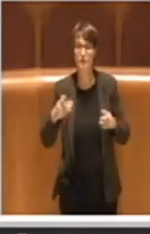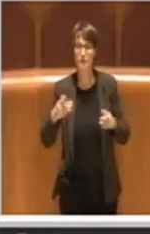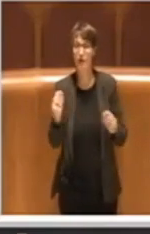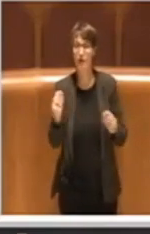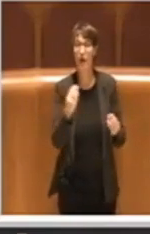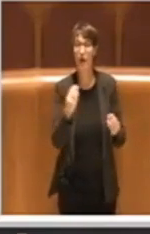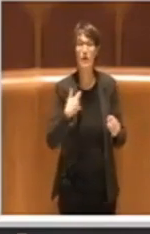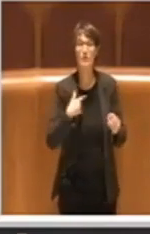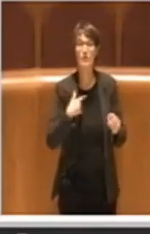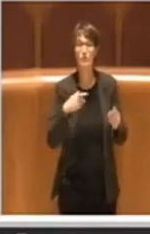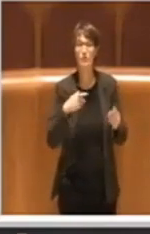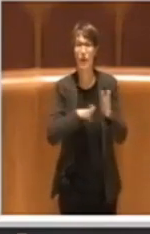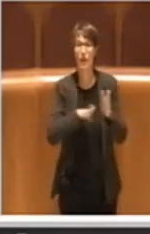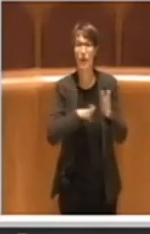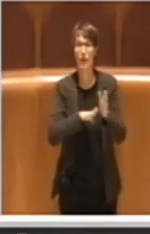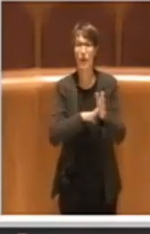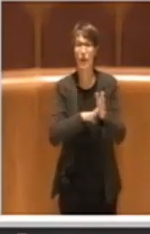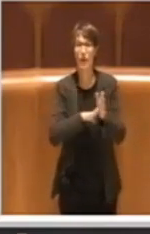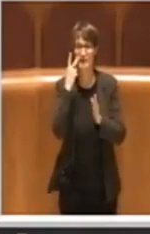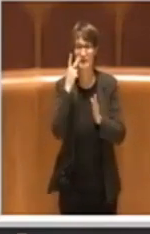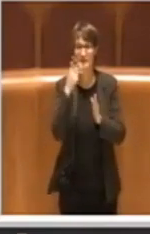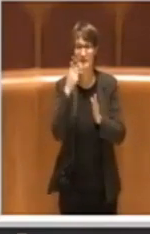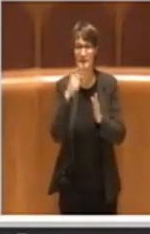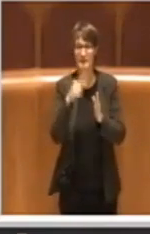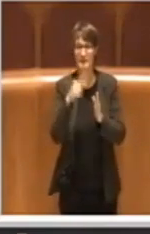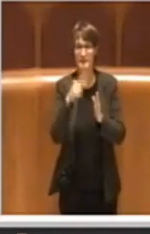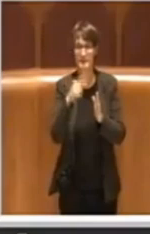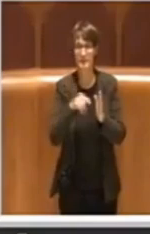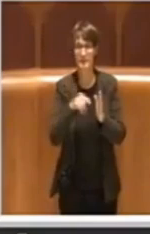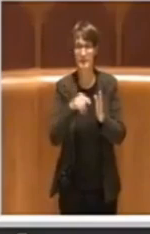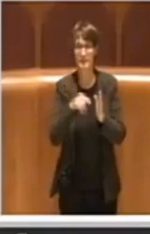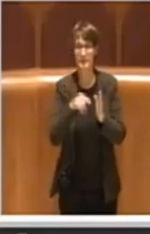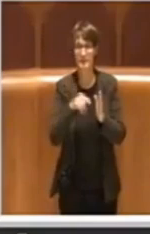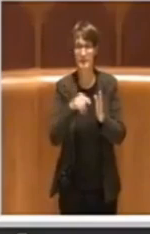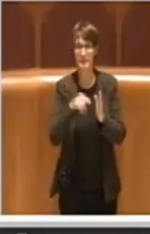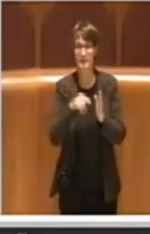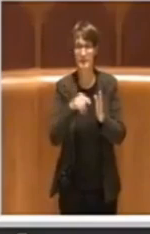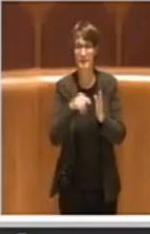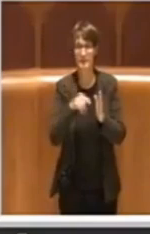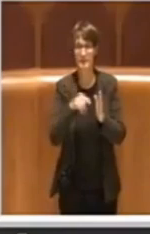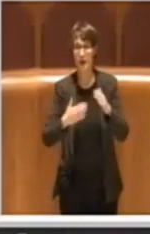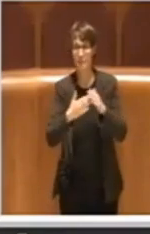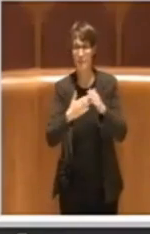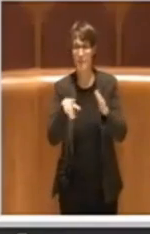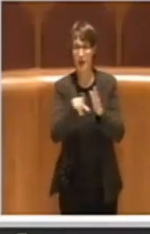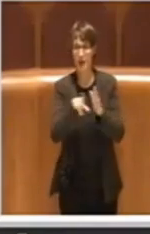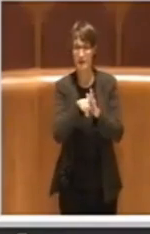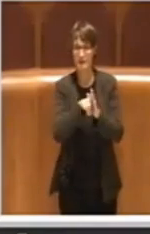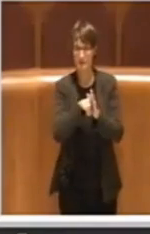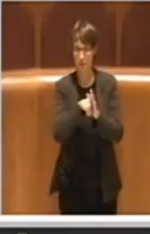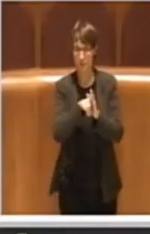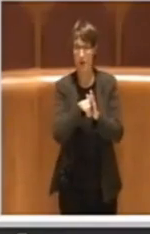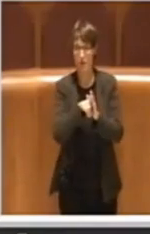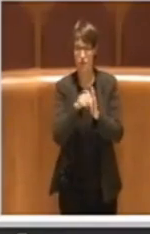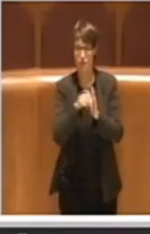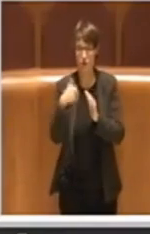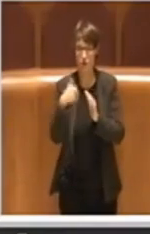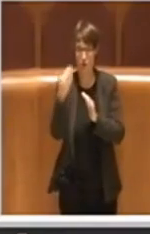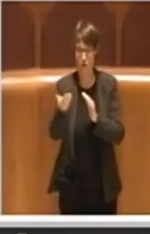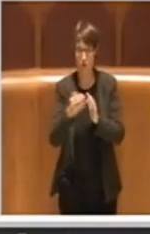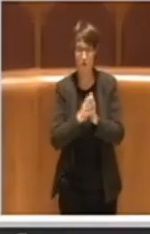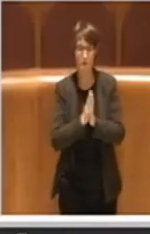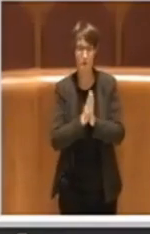che sono i limiti stabiliti poi da dagli organi istituzionalmente preposti posti a queste